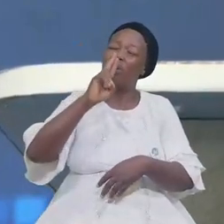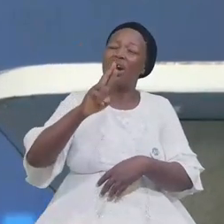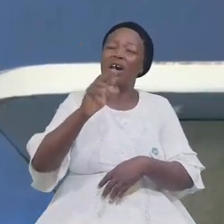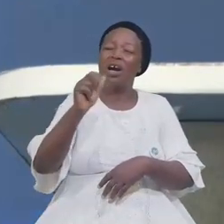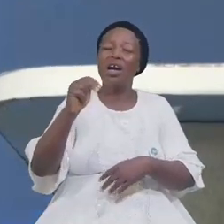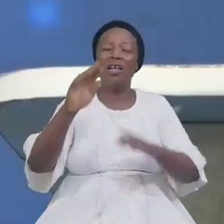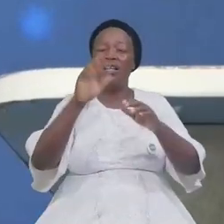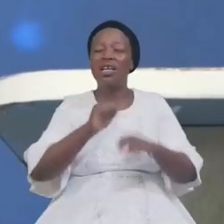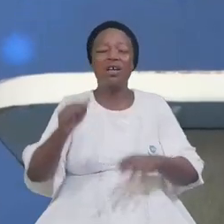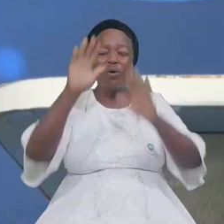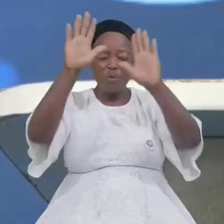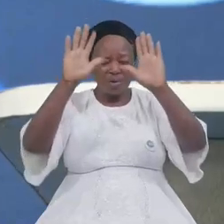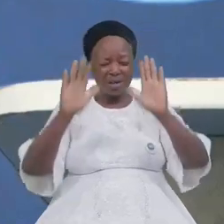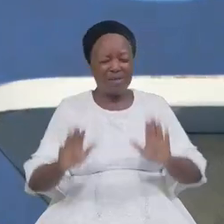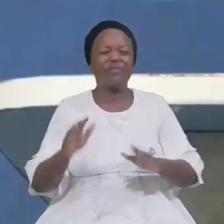Seigneur, tu es le Dieu